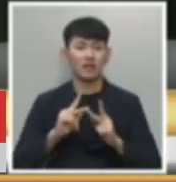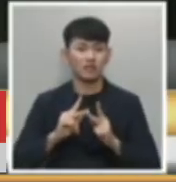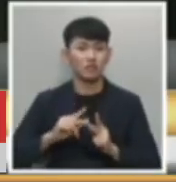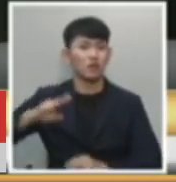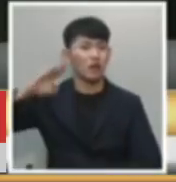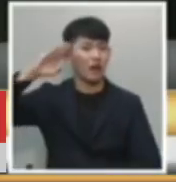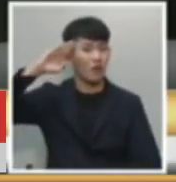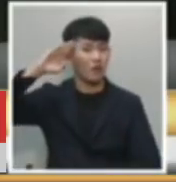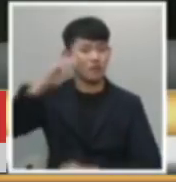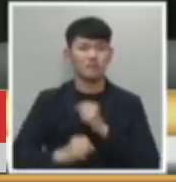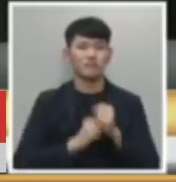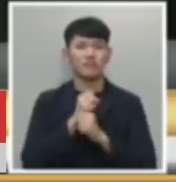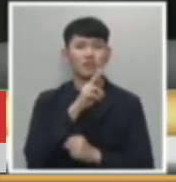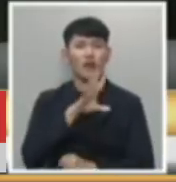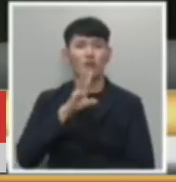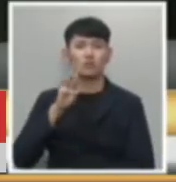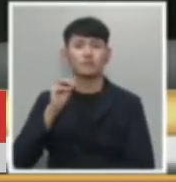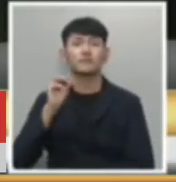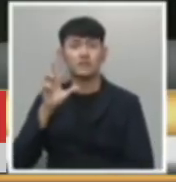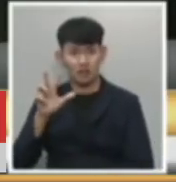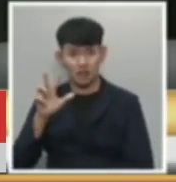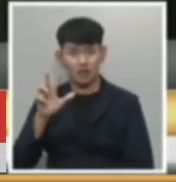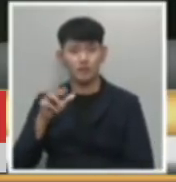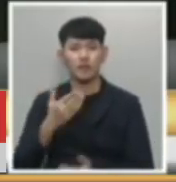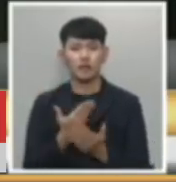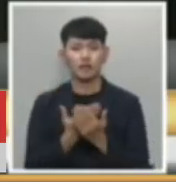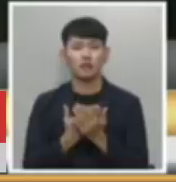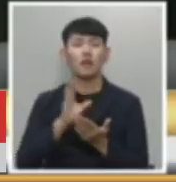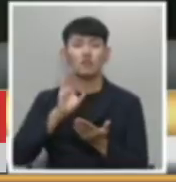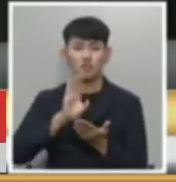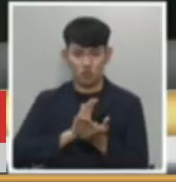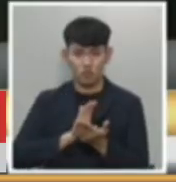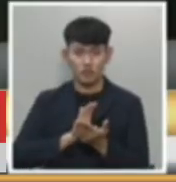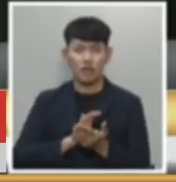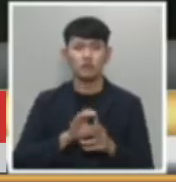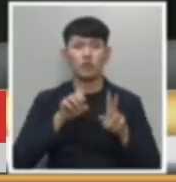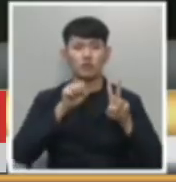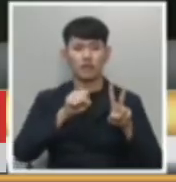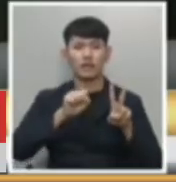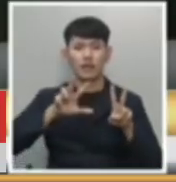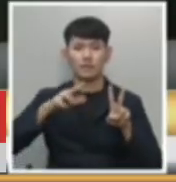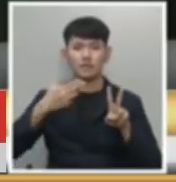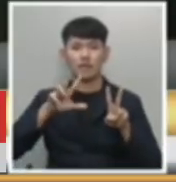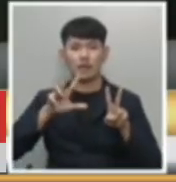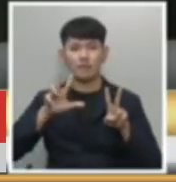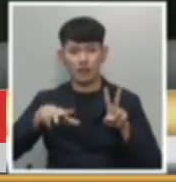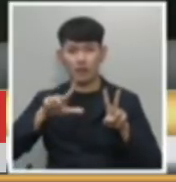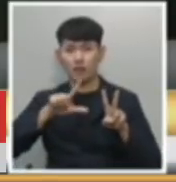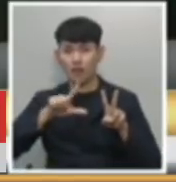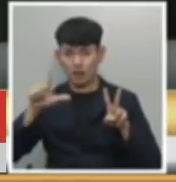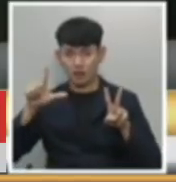ปี2563ตั้งงบไว้ 233,000 ล้านบาท